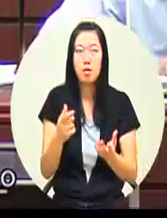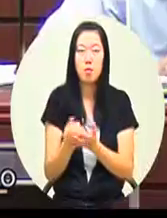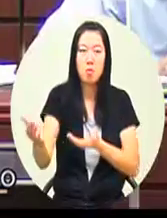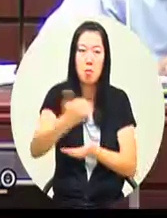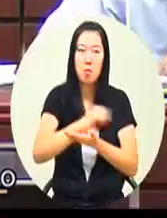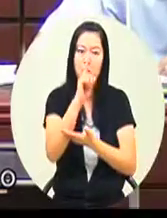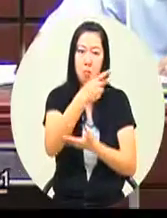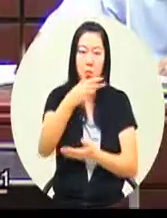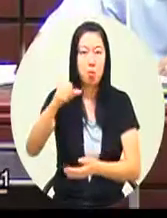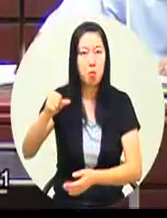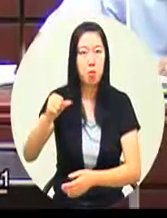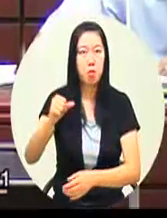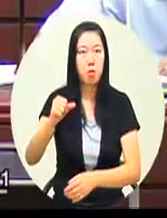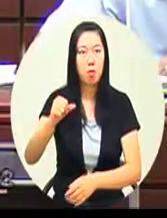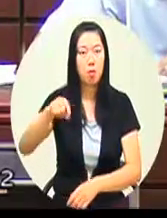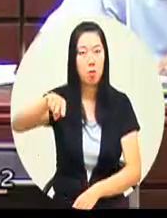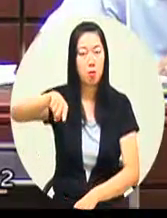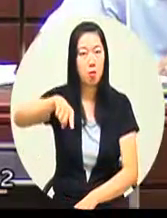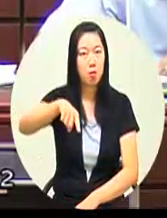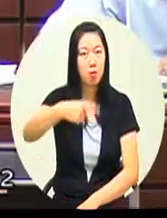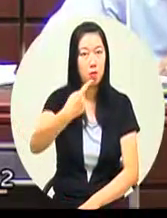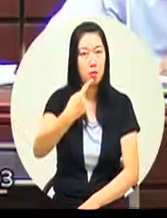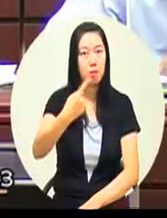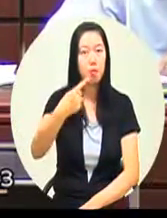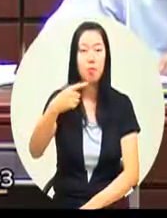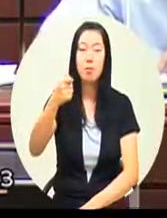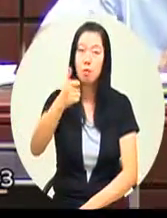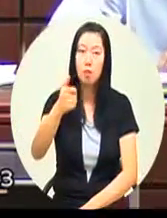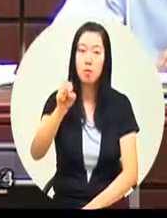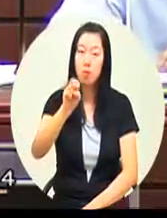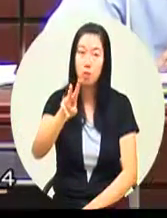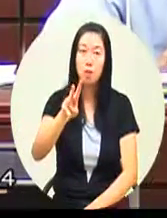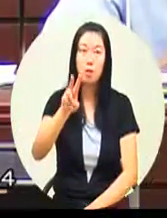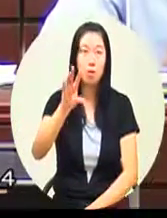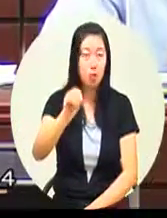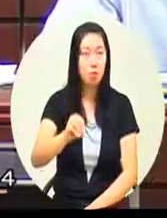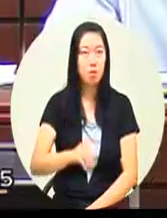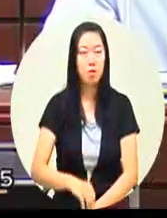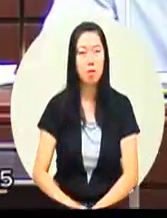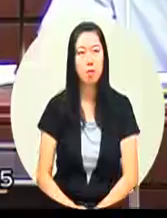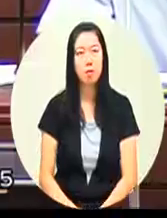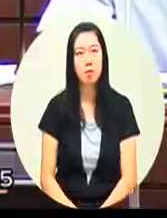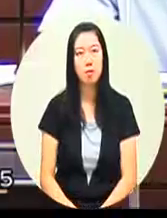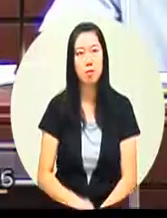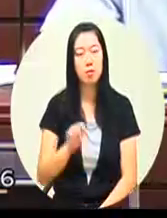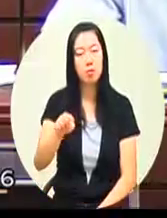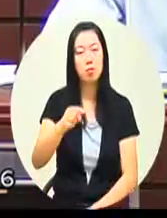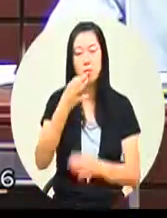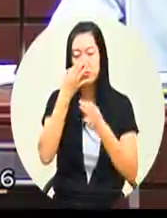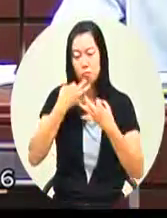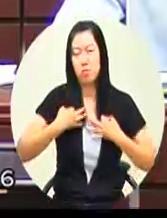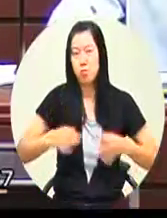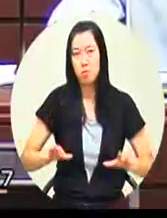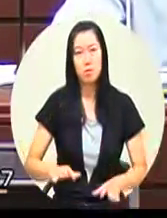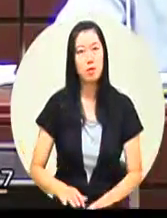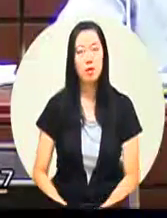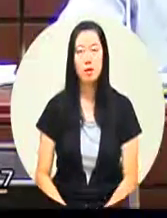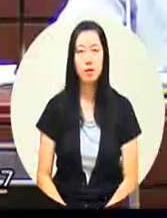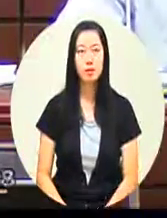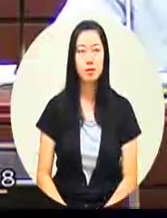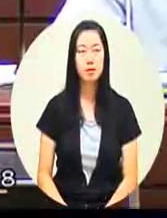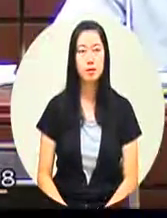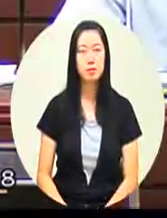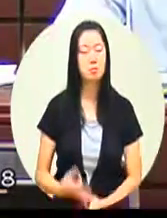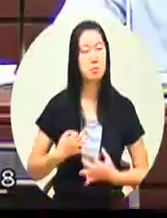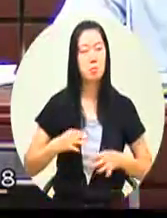公顷，差不多可以收到150到200万。连补了，哦，啊，所以说这个损失之重哈、哦，已经